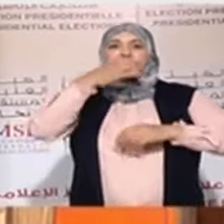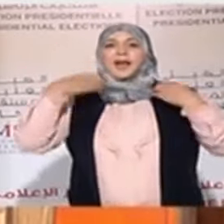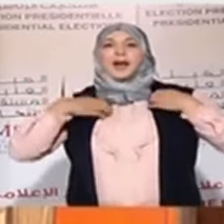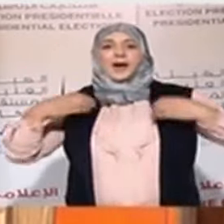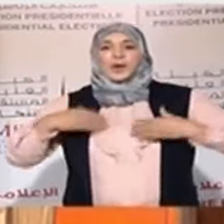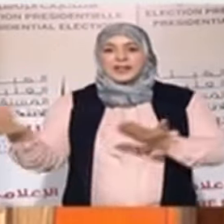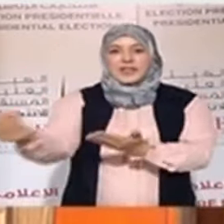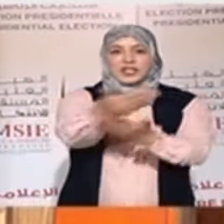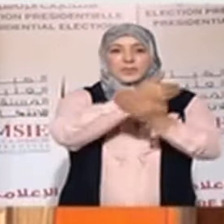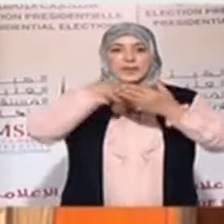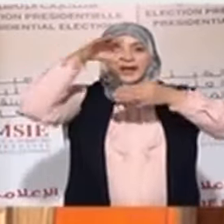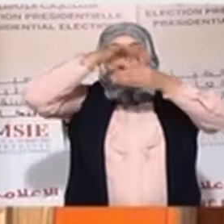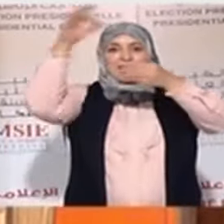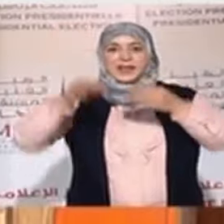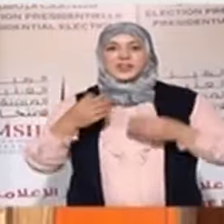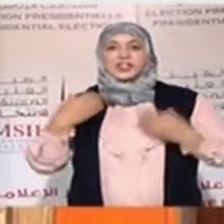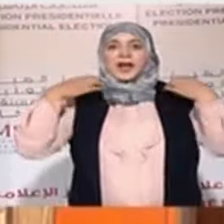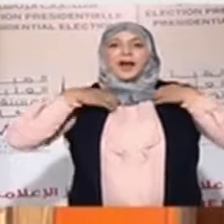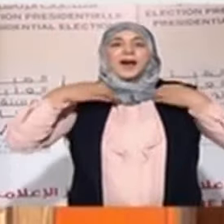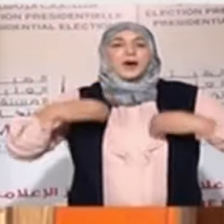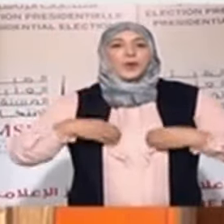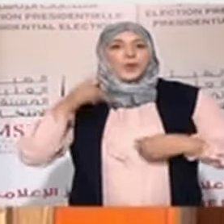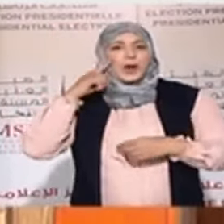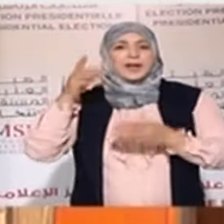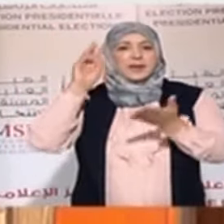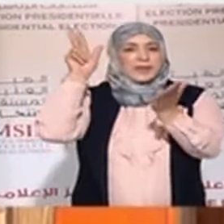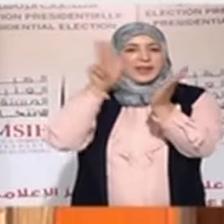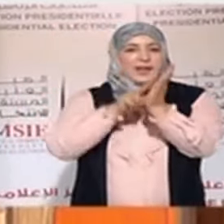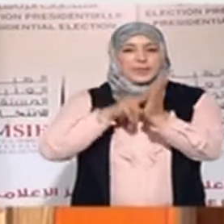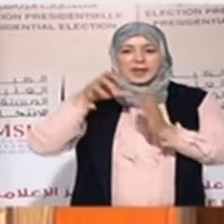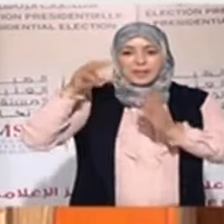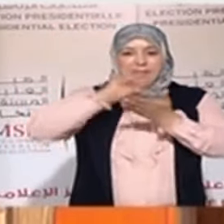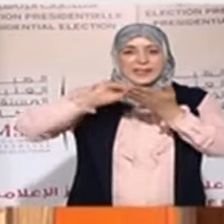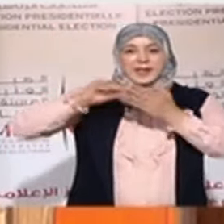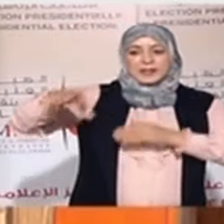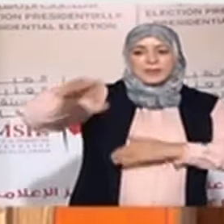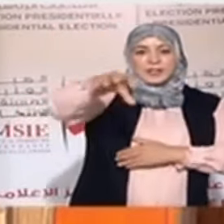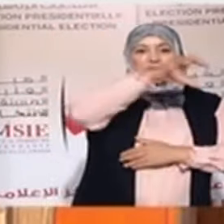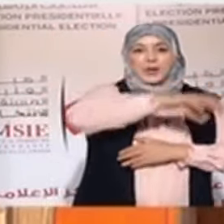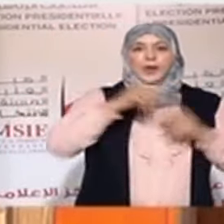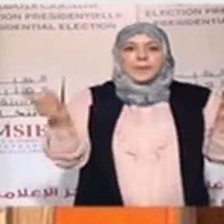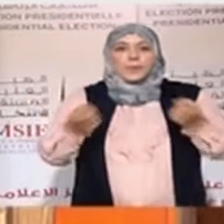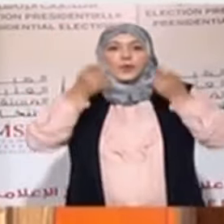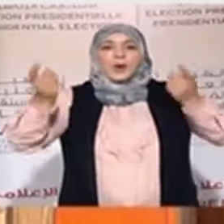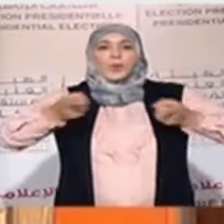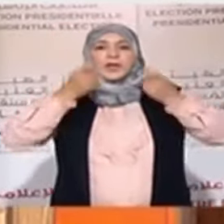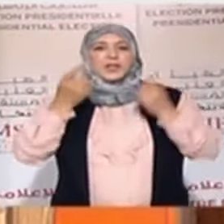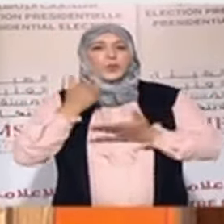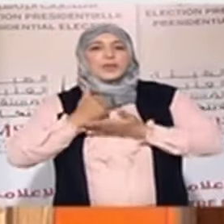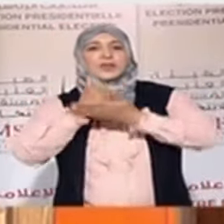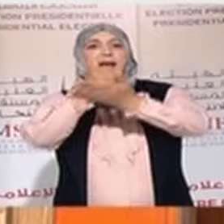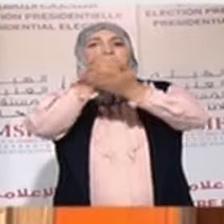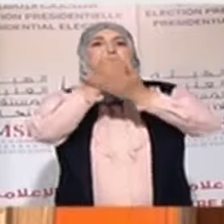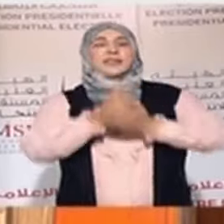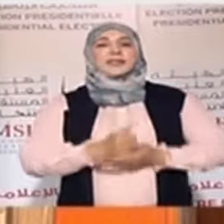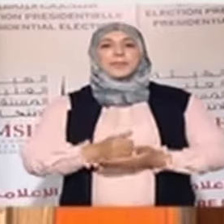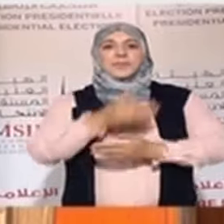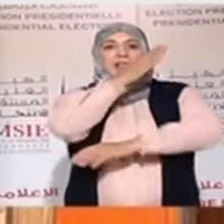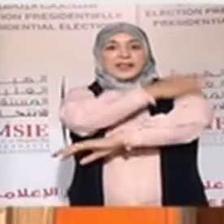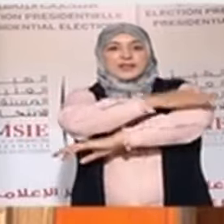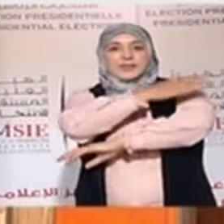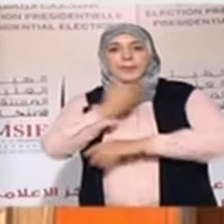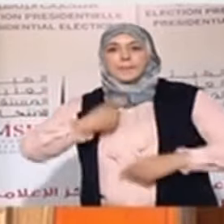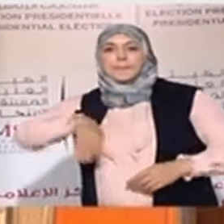النتائج، أعوان التنفيذ بالإدارات الجهوية، المكونين الجهويين ومساعديهم، إطارات